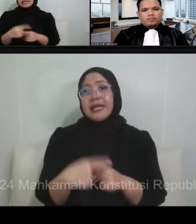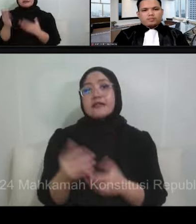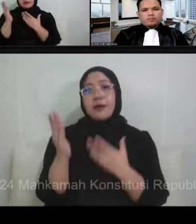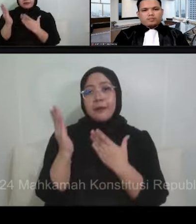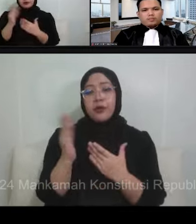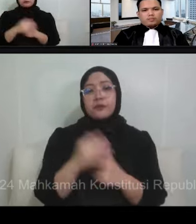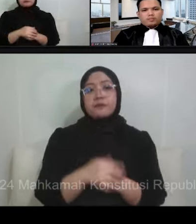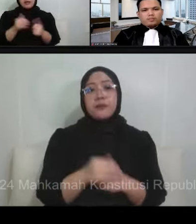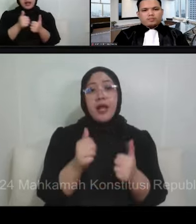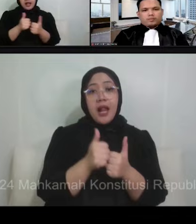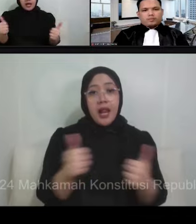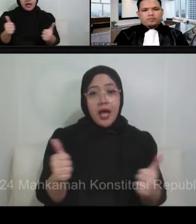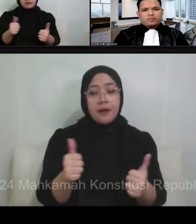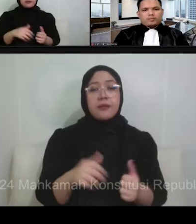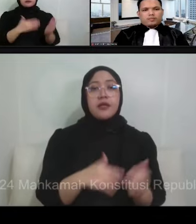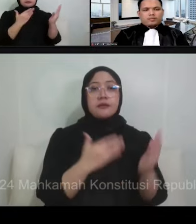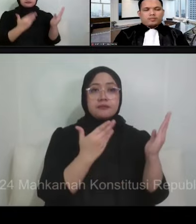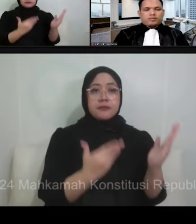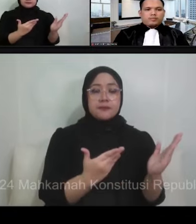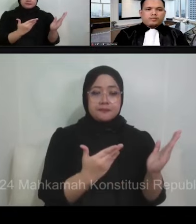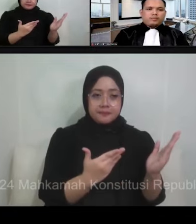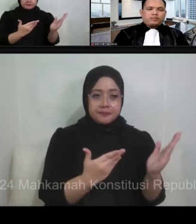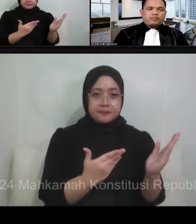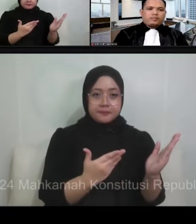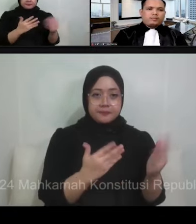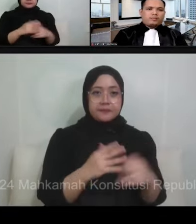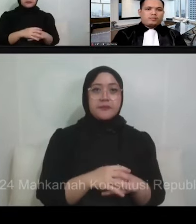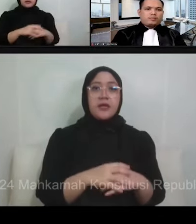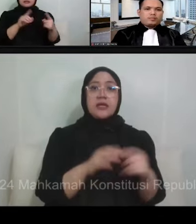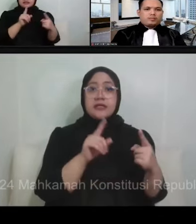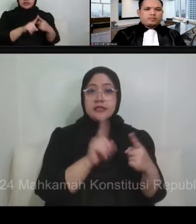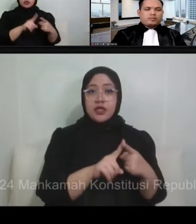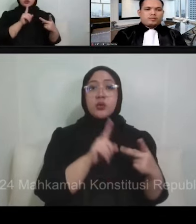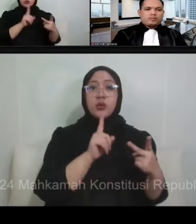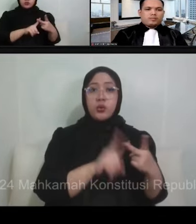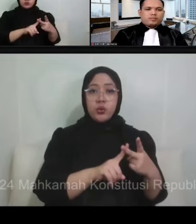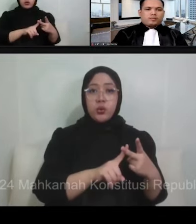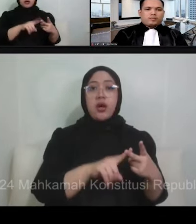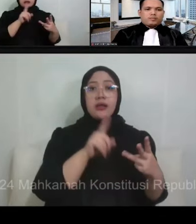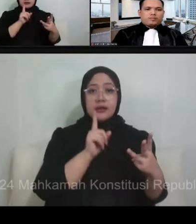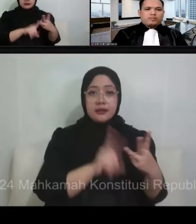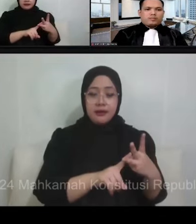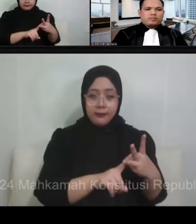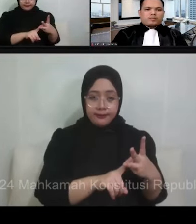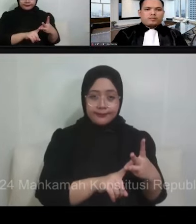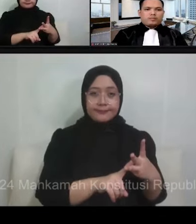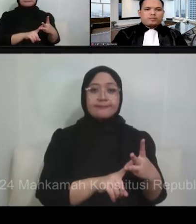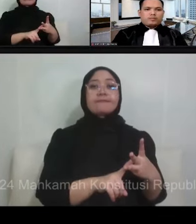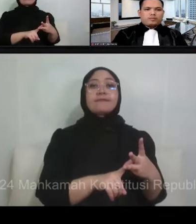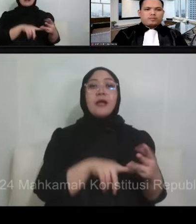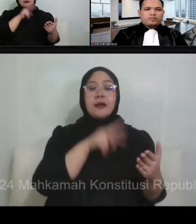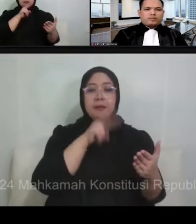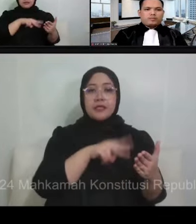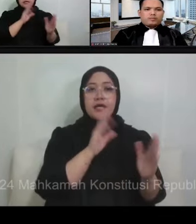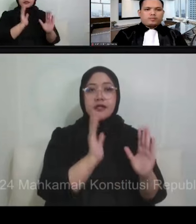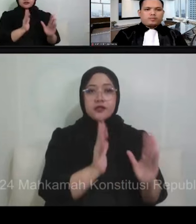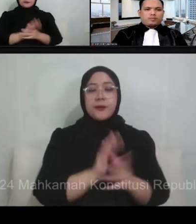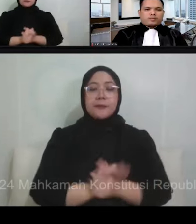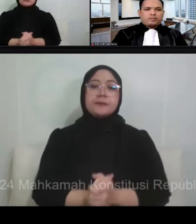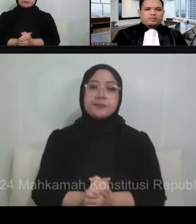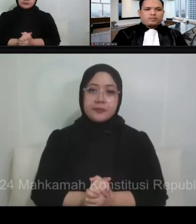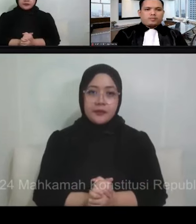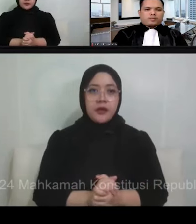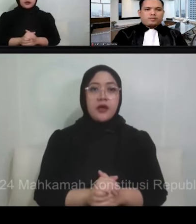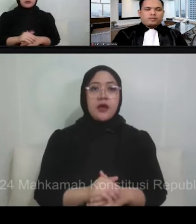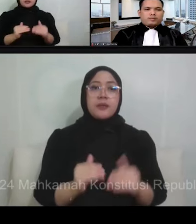telah dimuat dalam bagian duduk perkara angka 1 angka 2 angka 3 dianggap dibacakan Bah Berdasarkan